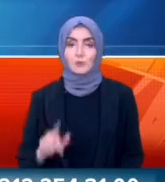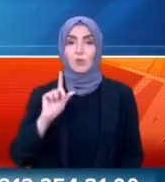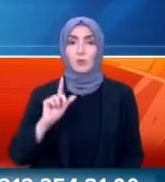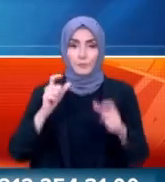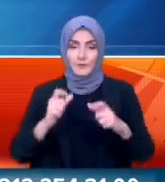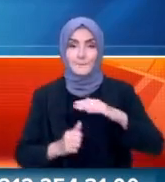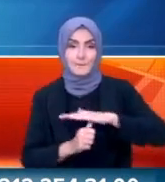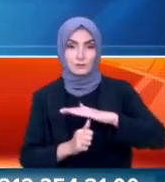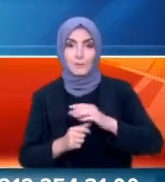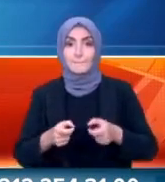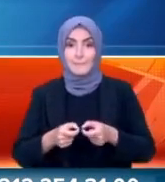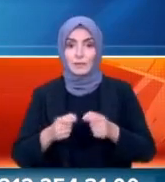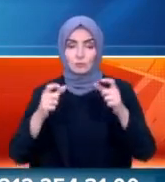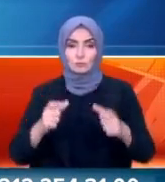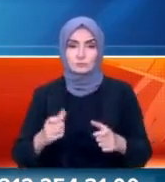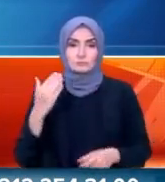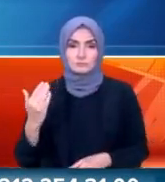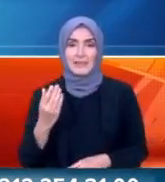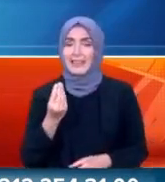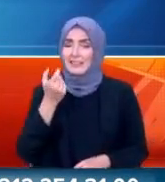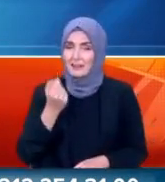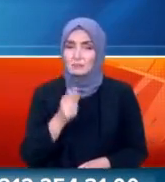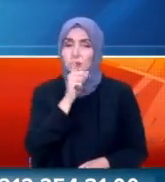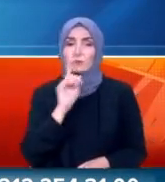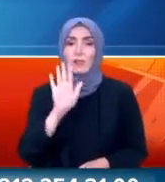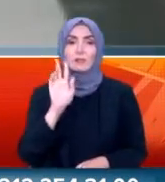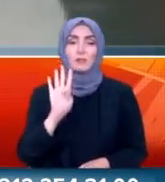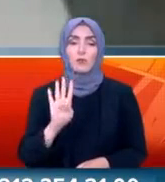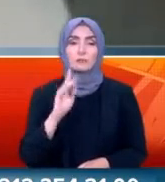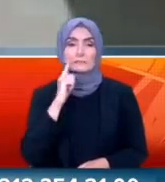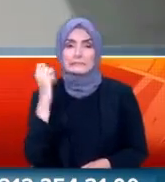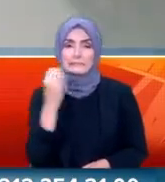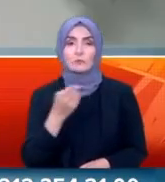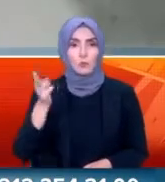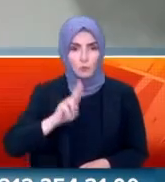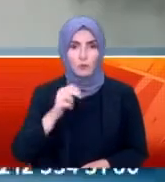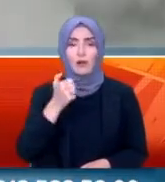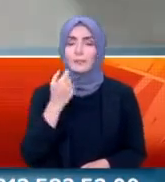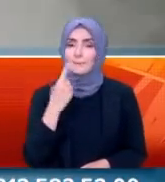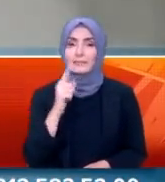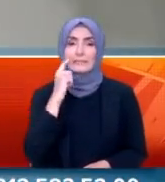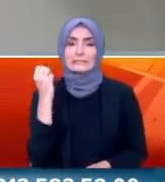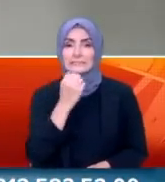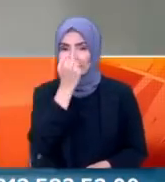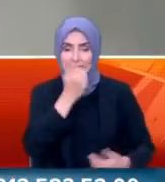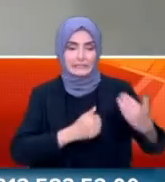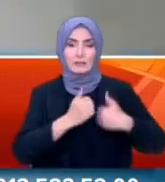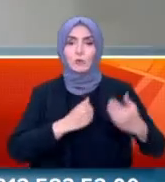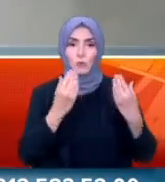Lübnan'ın başkenti Beyrut'ta en az 154 kişinin öldüğü, 6000 kişinin de yaralandığı patlamayla ilgili soruşturma sürüyor.